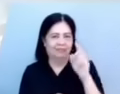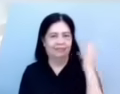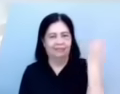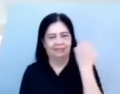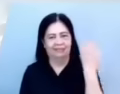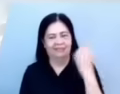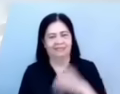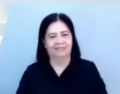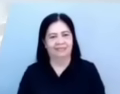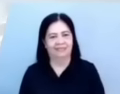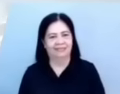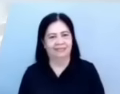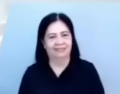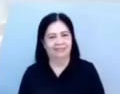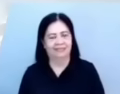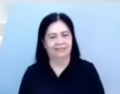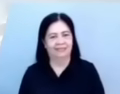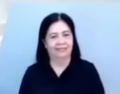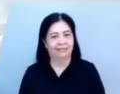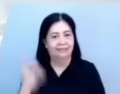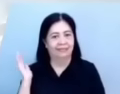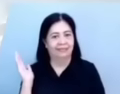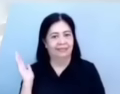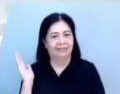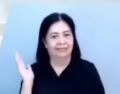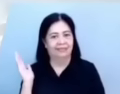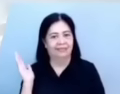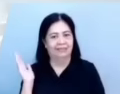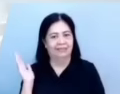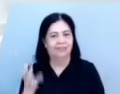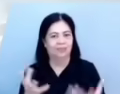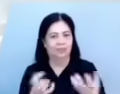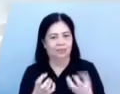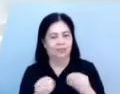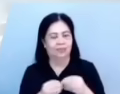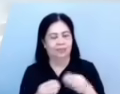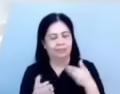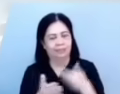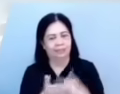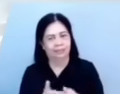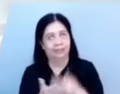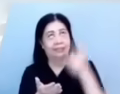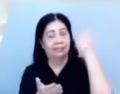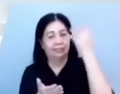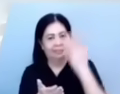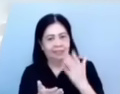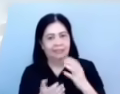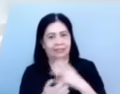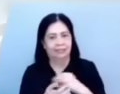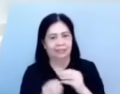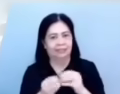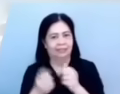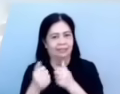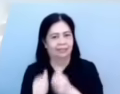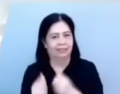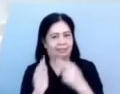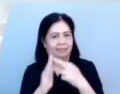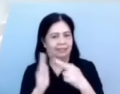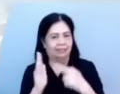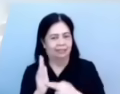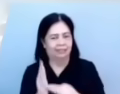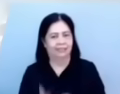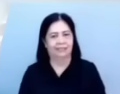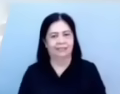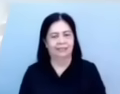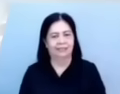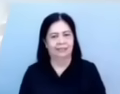emergency. Para naman kay Letlet Mendoza, gusto niyang mas mapalapit pa sa Diyos at masunod ang kalooban ng Maykapal. O